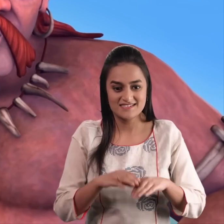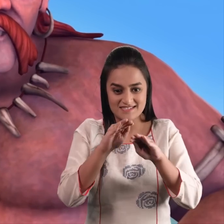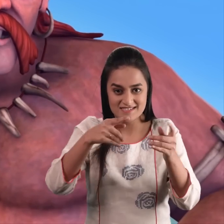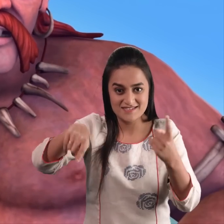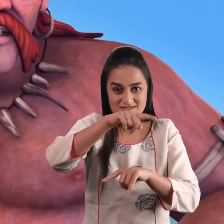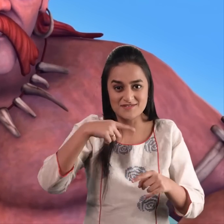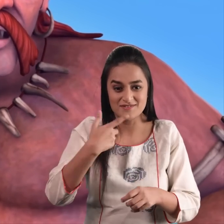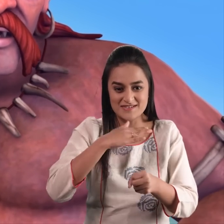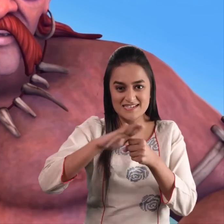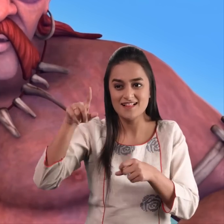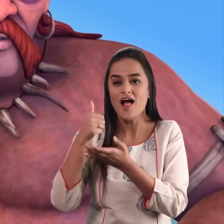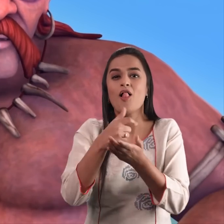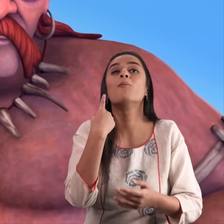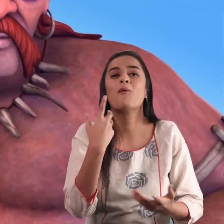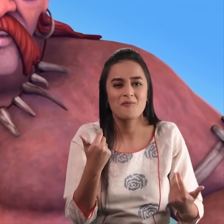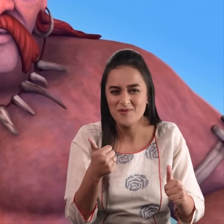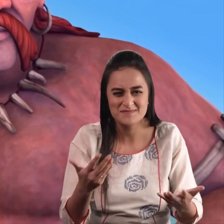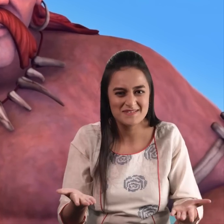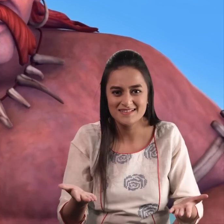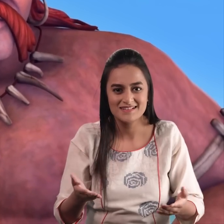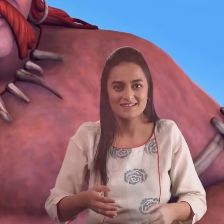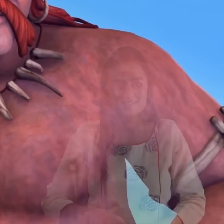अब मेरे हाथों मरने से तुम्हें कौन बचाएगा?